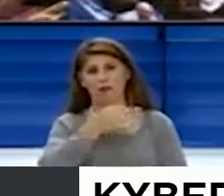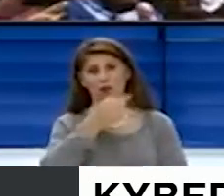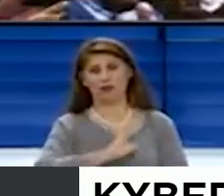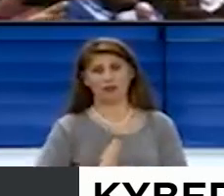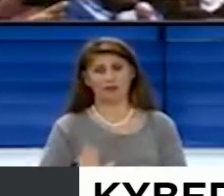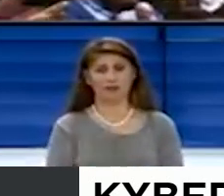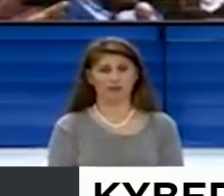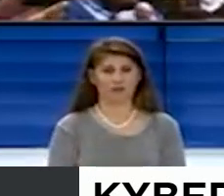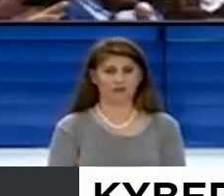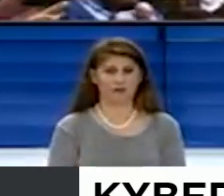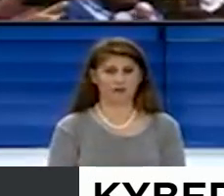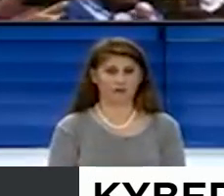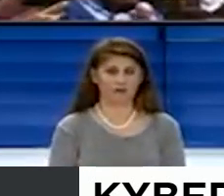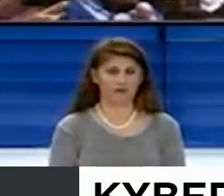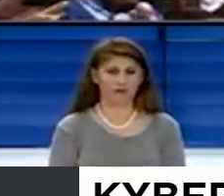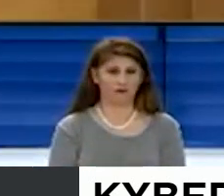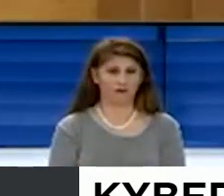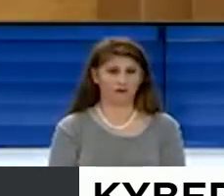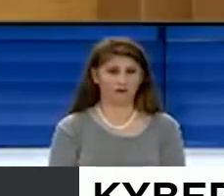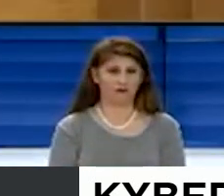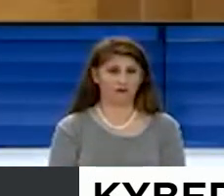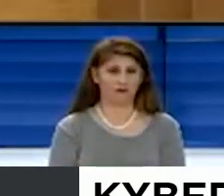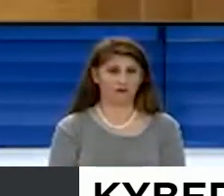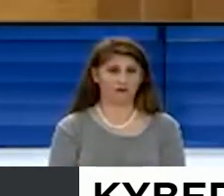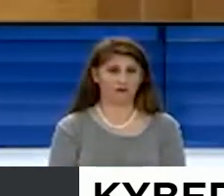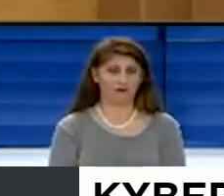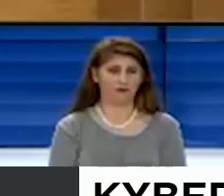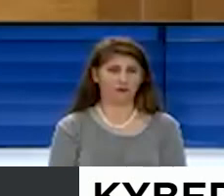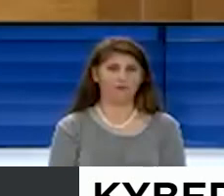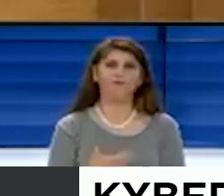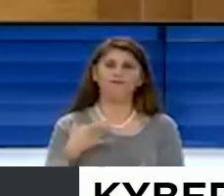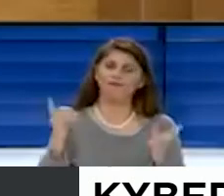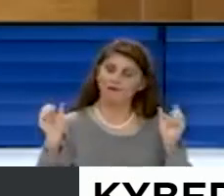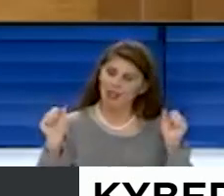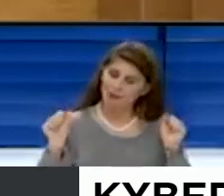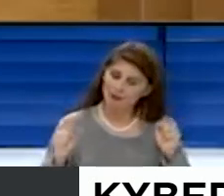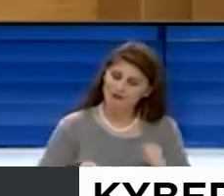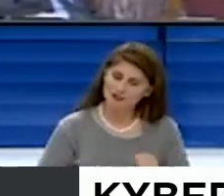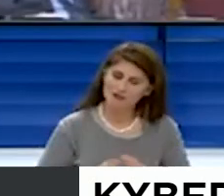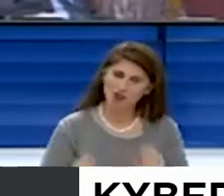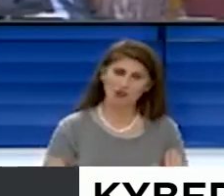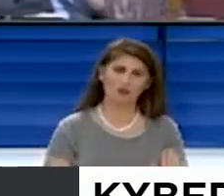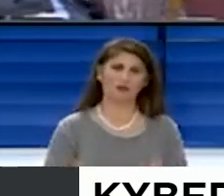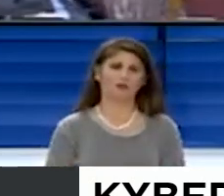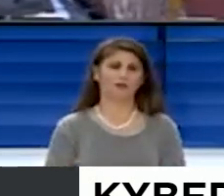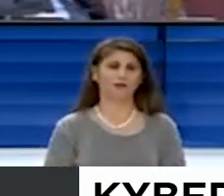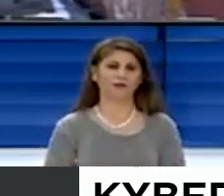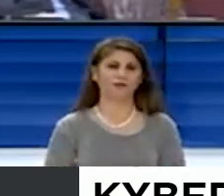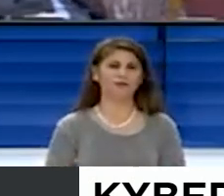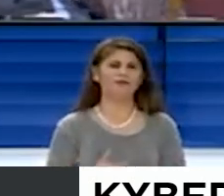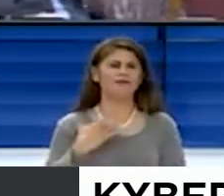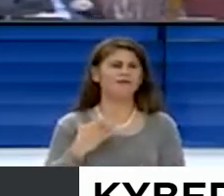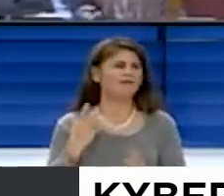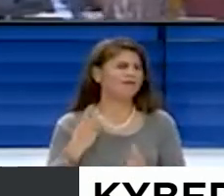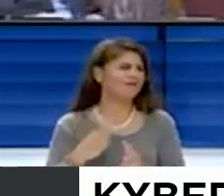νομοσχέδιο. Παράλληλα όμως η κυβέρνηση βρίσκεται αντιμέτωπη και με τρία καυτά μέτωπα. Μιλάμε για την ακρίβεια, τη φοροδιαφυγή, αλλά και για το